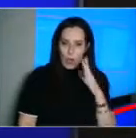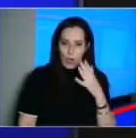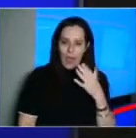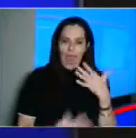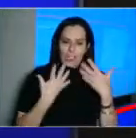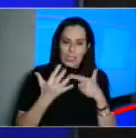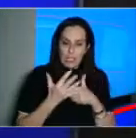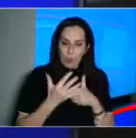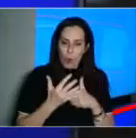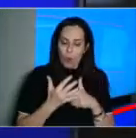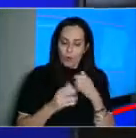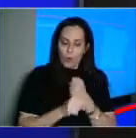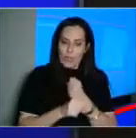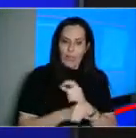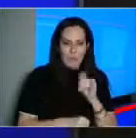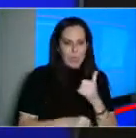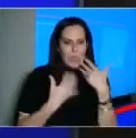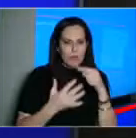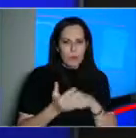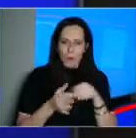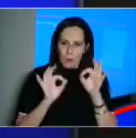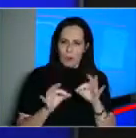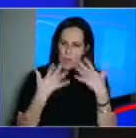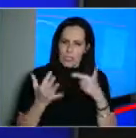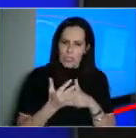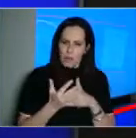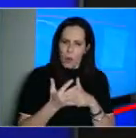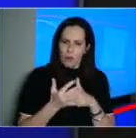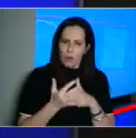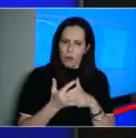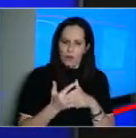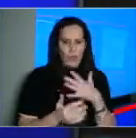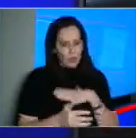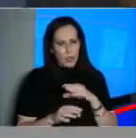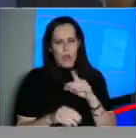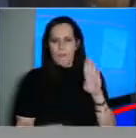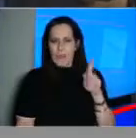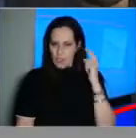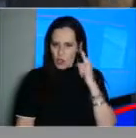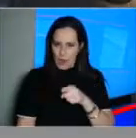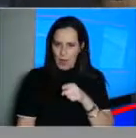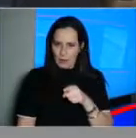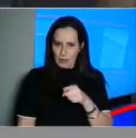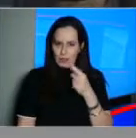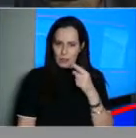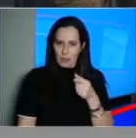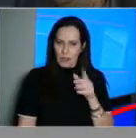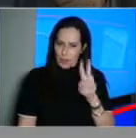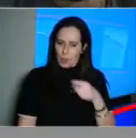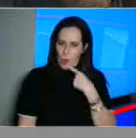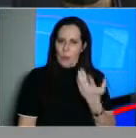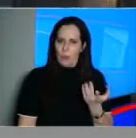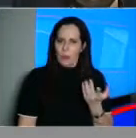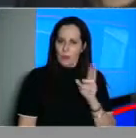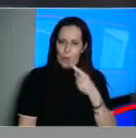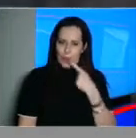הדרמה מיוצרת, וכן, הסיפור הזה הוא באמת הסיפור של כולם. אז אני רוצה רגע לעבור לבני. בני, אתה שומע? תשמע, יש פה אמירה,